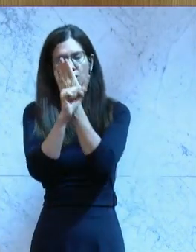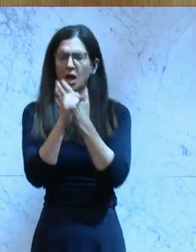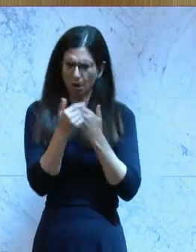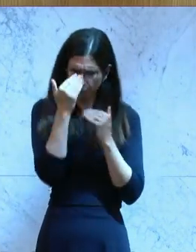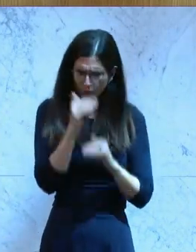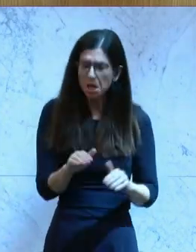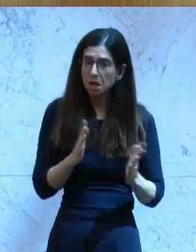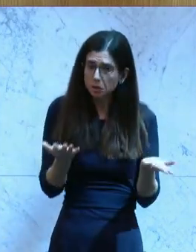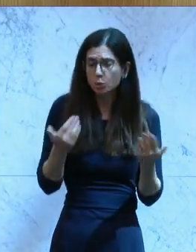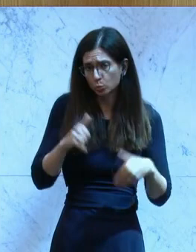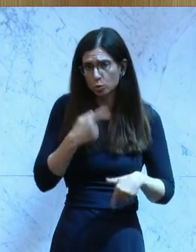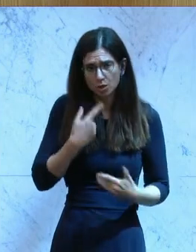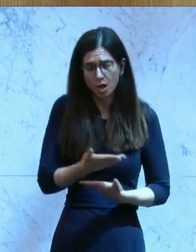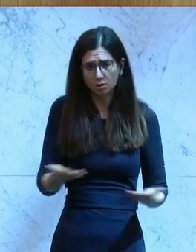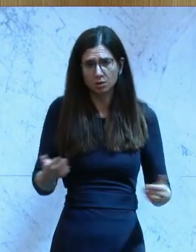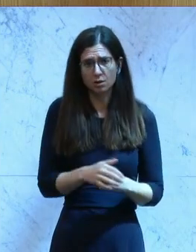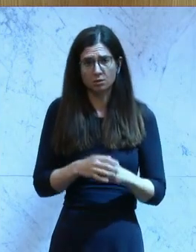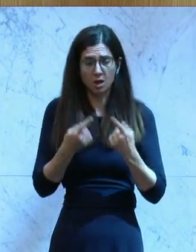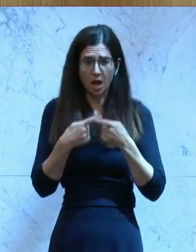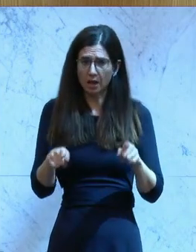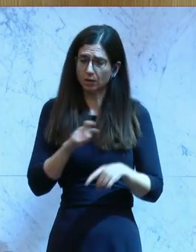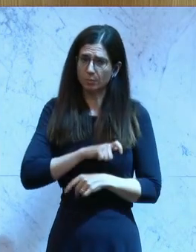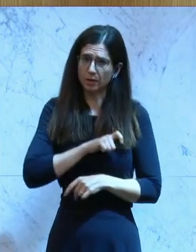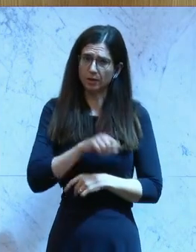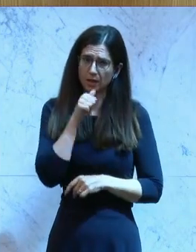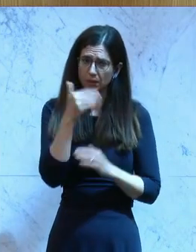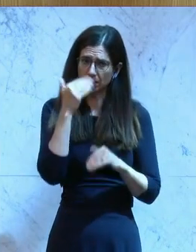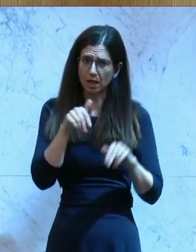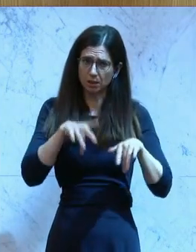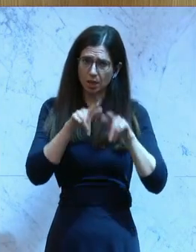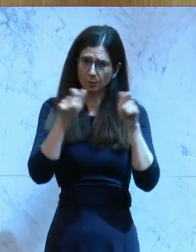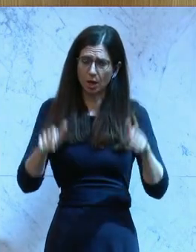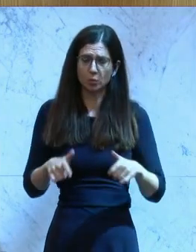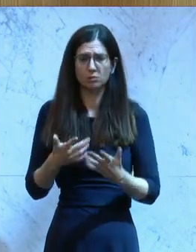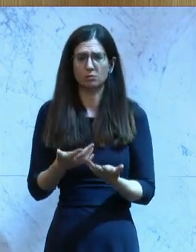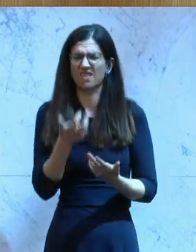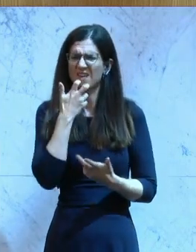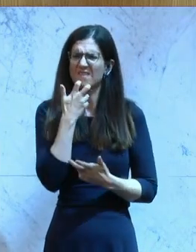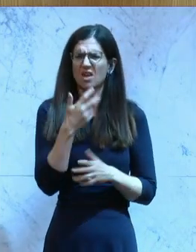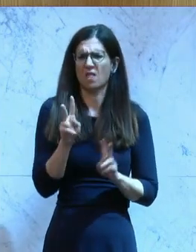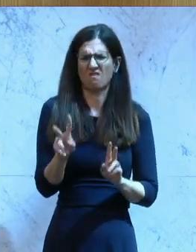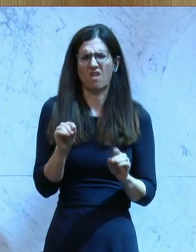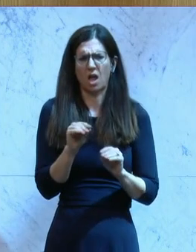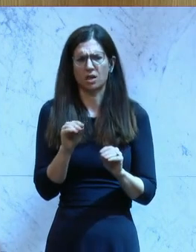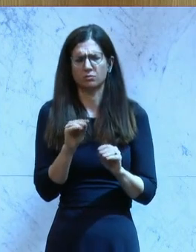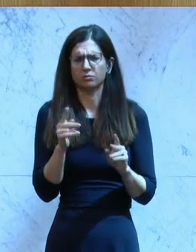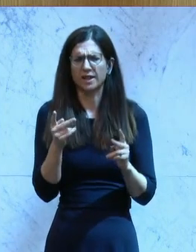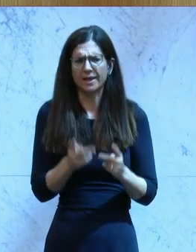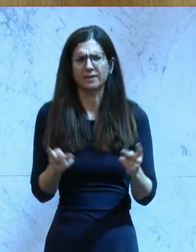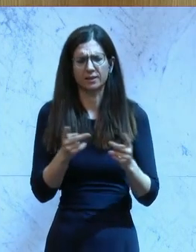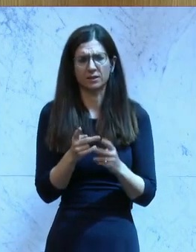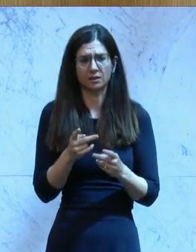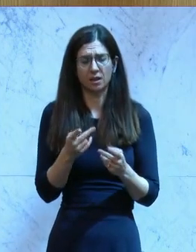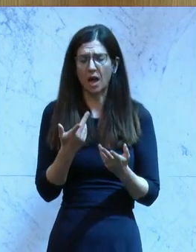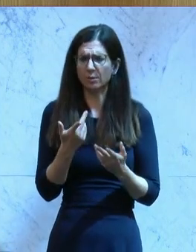Das muss man Ihnen lassen, im Gegensatz zu allen anderen Parteien in diesem Haus. Denn die wollen in Wahrheit genau dasselbe. Nur geben Sie